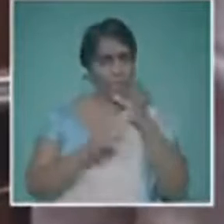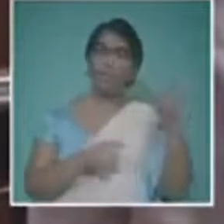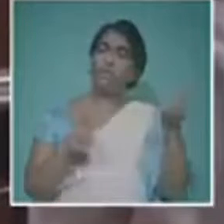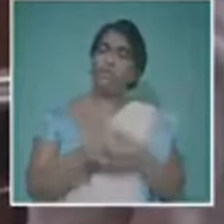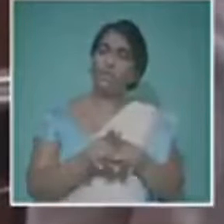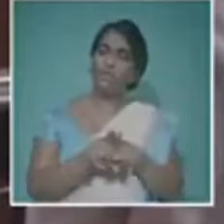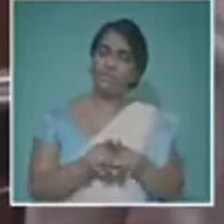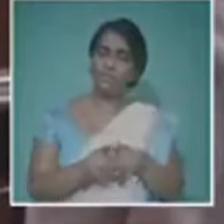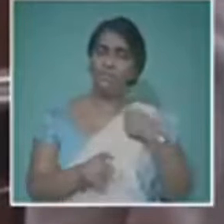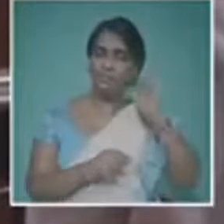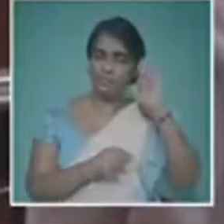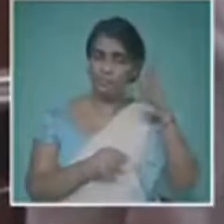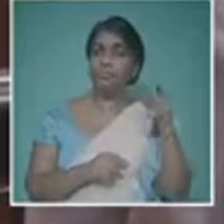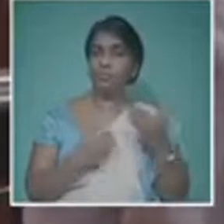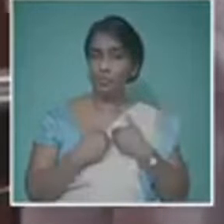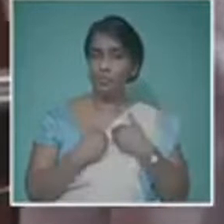எங்களுடைய மண்ணை